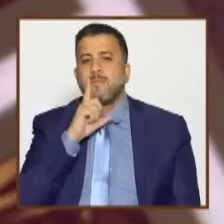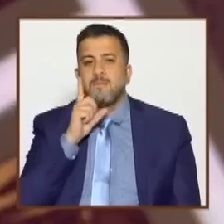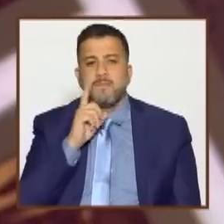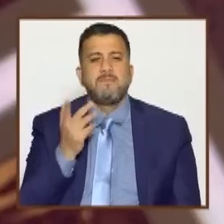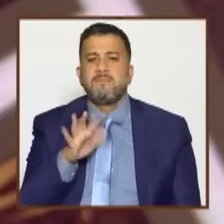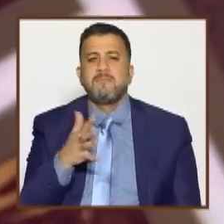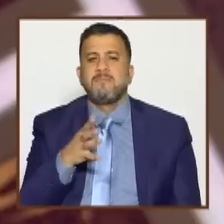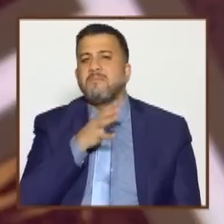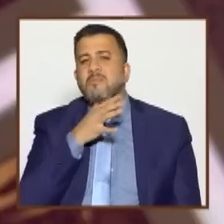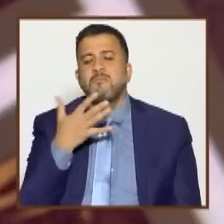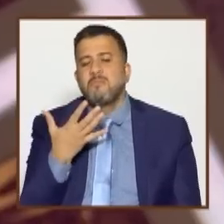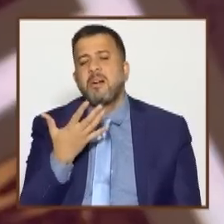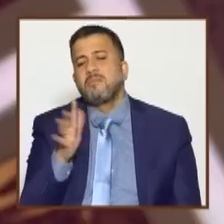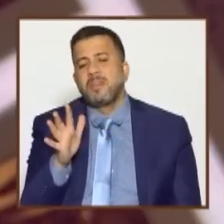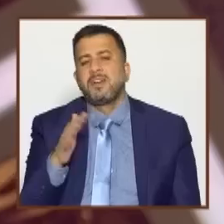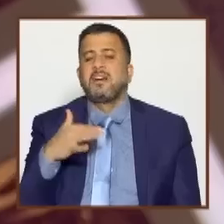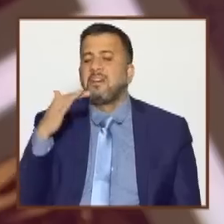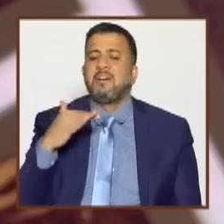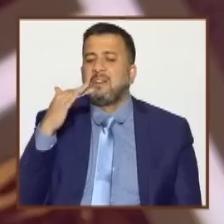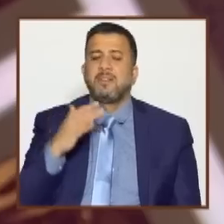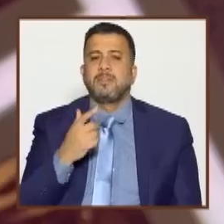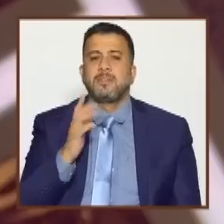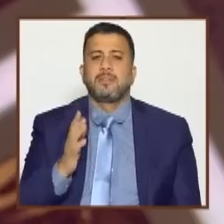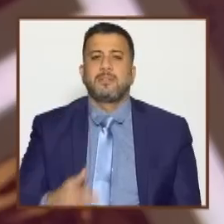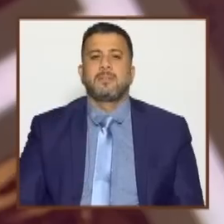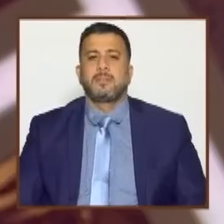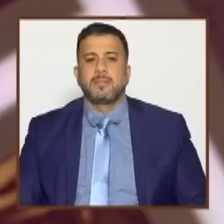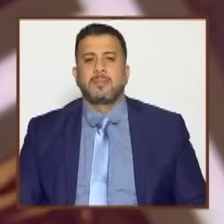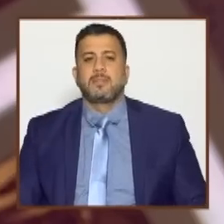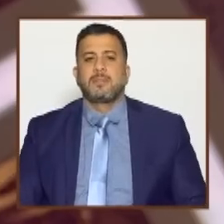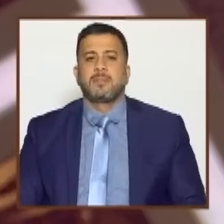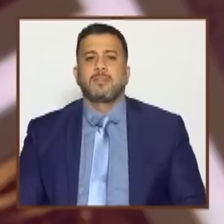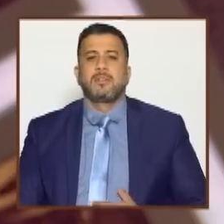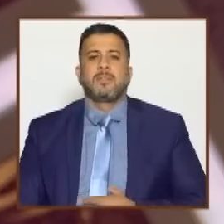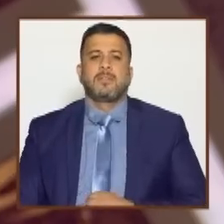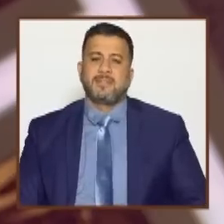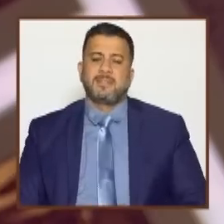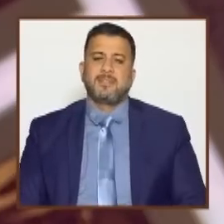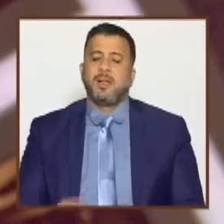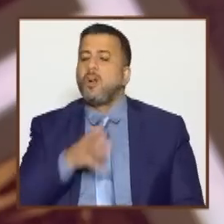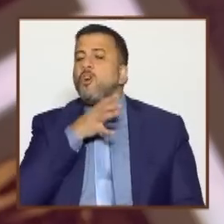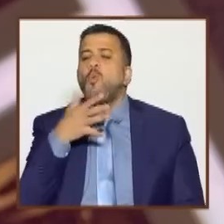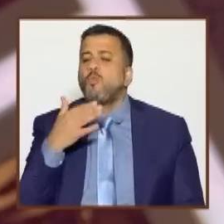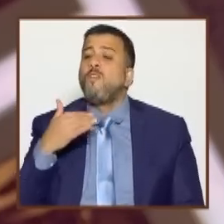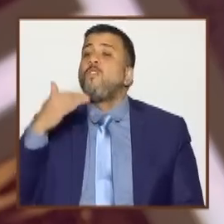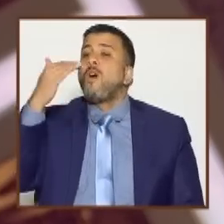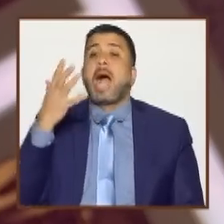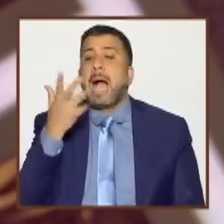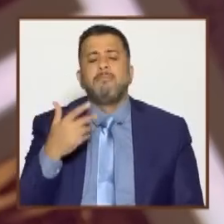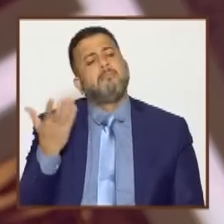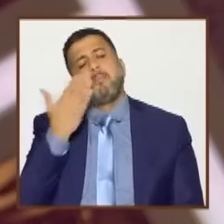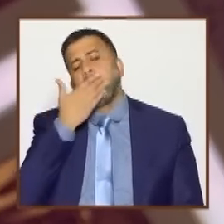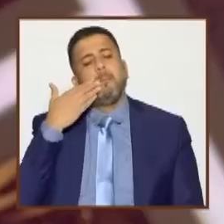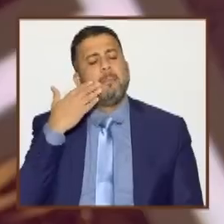أن 550 فوق الخمسمية، صدق هو فوق الخمسمية إلى ملايين، فوق الخمسمية إلى ملايين.